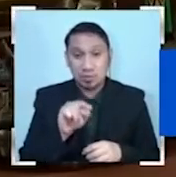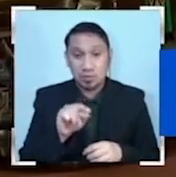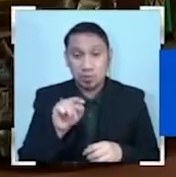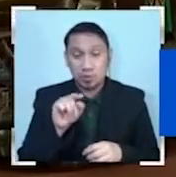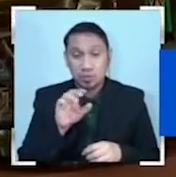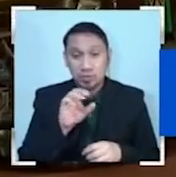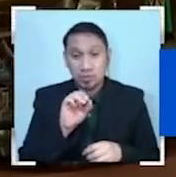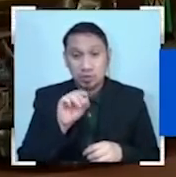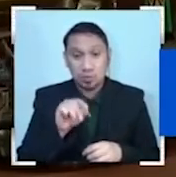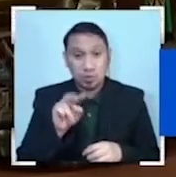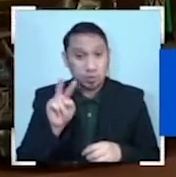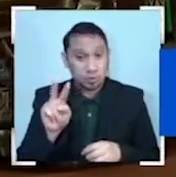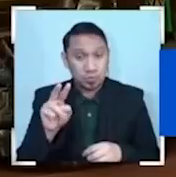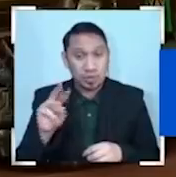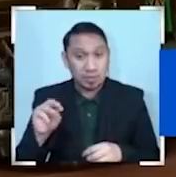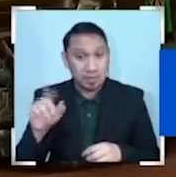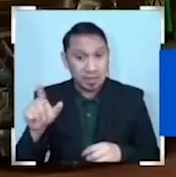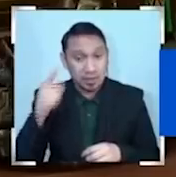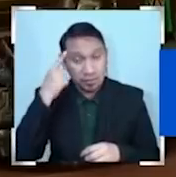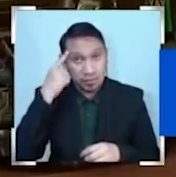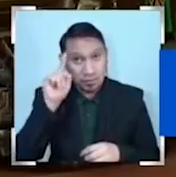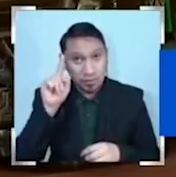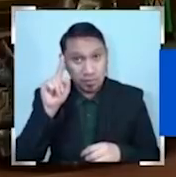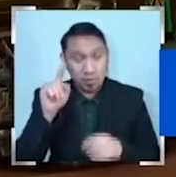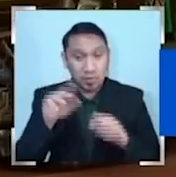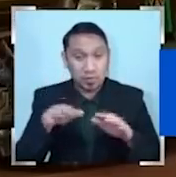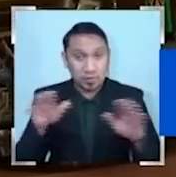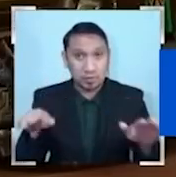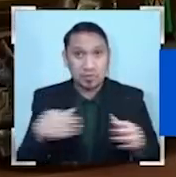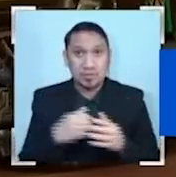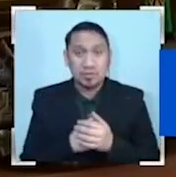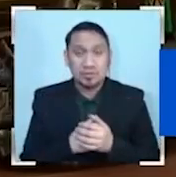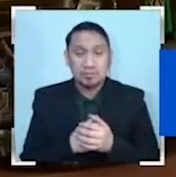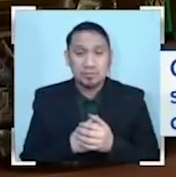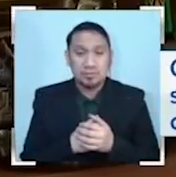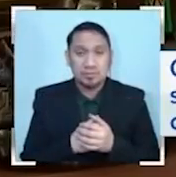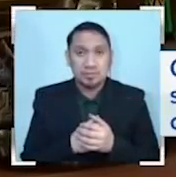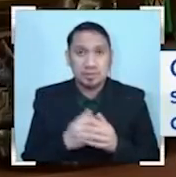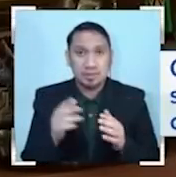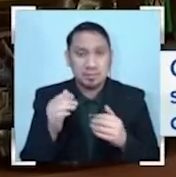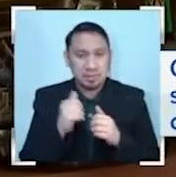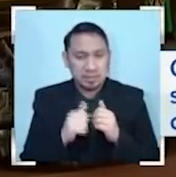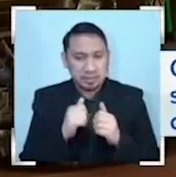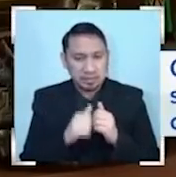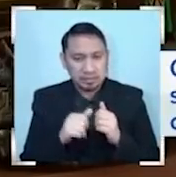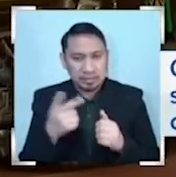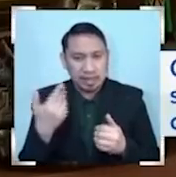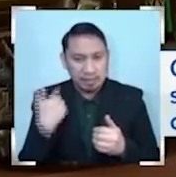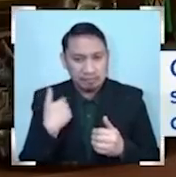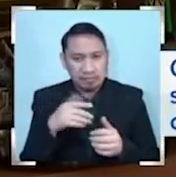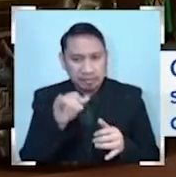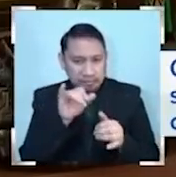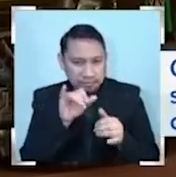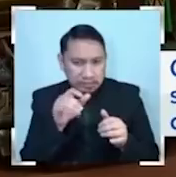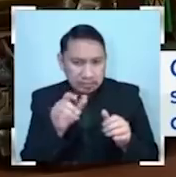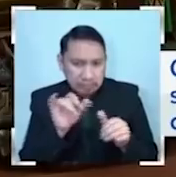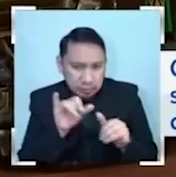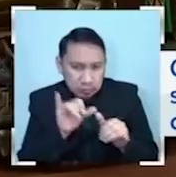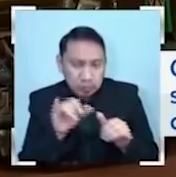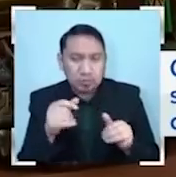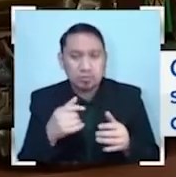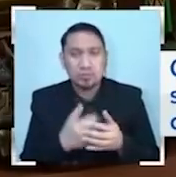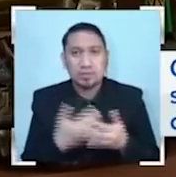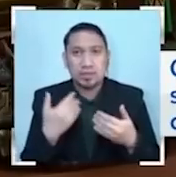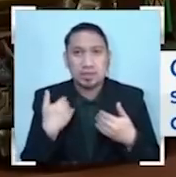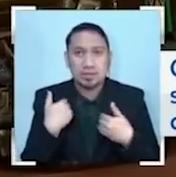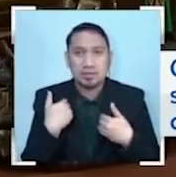ay 10 micrograms per shot niyan. Doon sa 12 and above ay 30